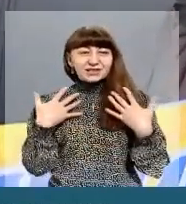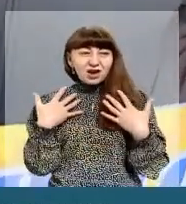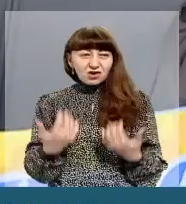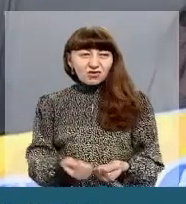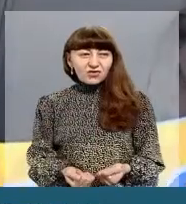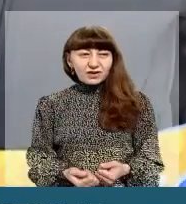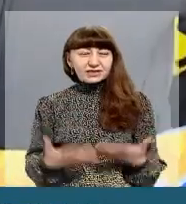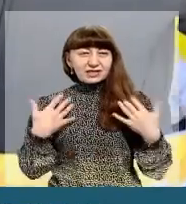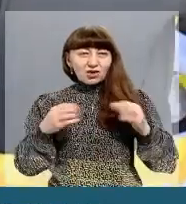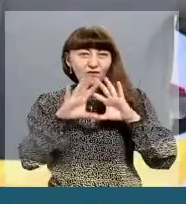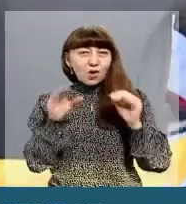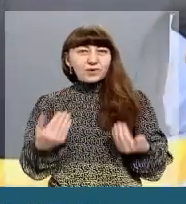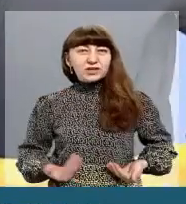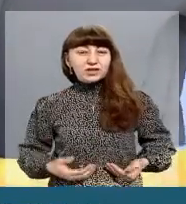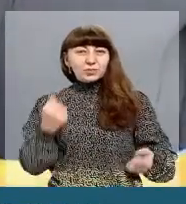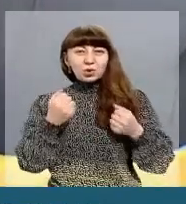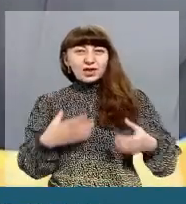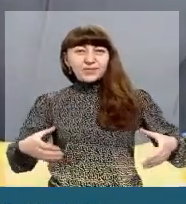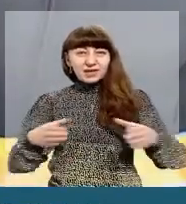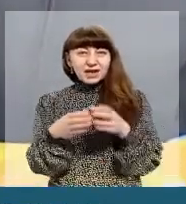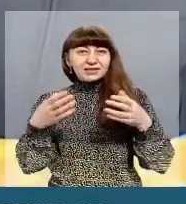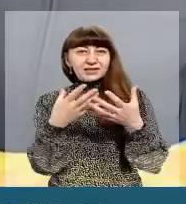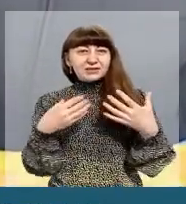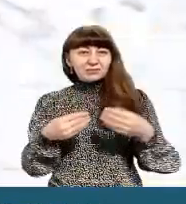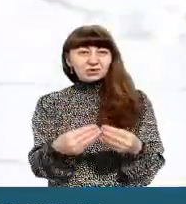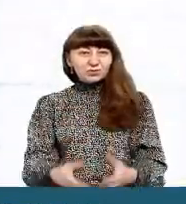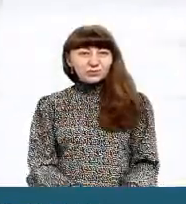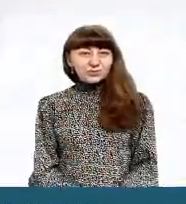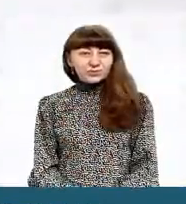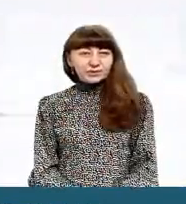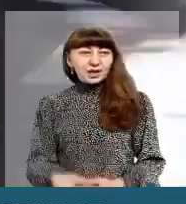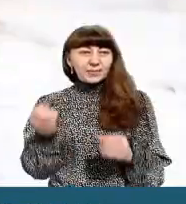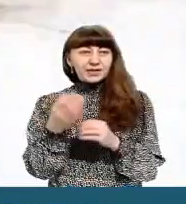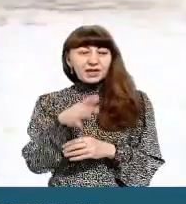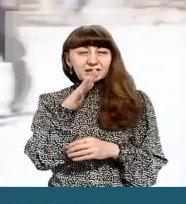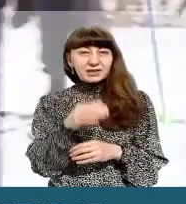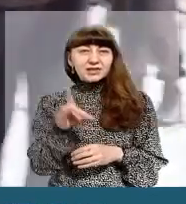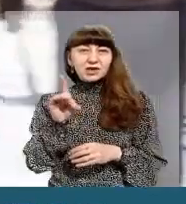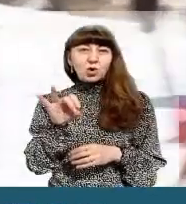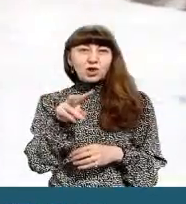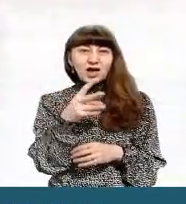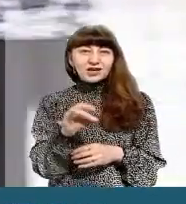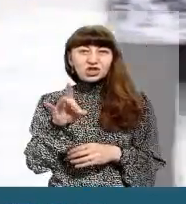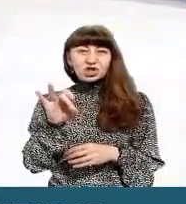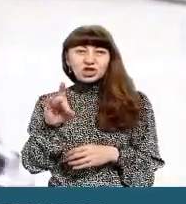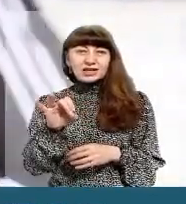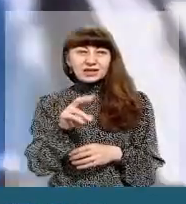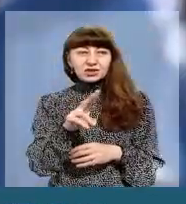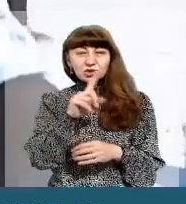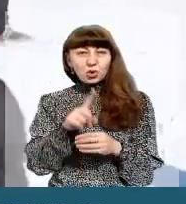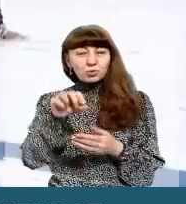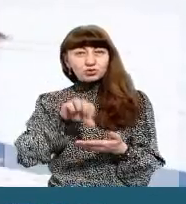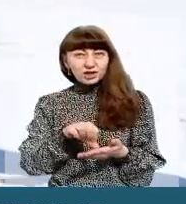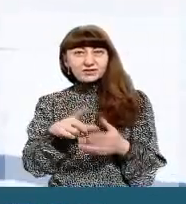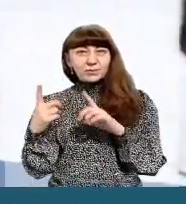замечательное. Здоровый образ жизни, спорт объединяет семью. Ура, мы вместе! 15-летний Николай Жилик, чтобы принять участие в массовом